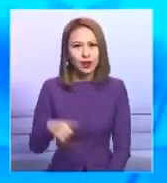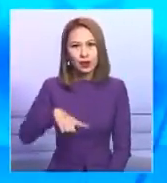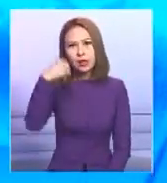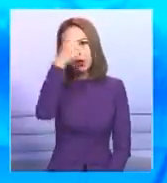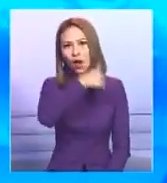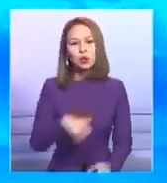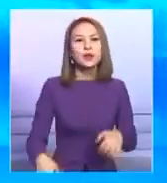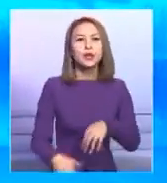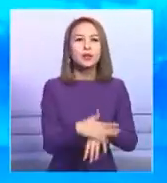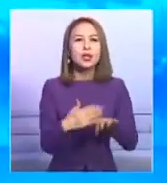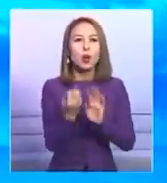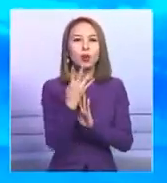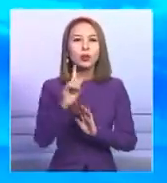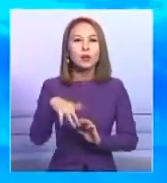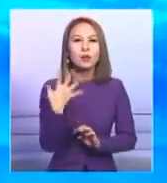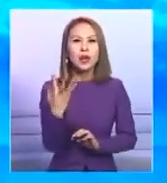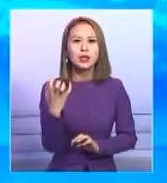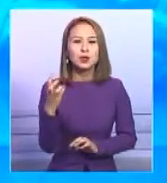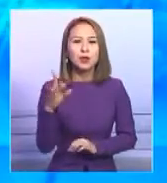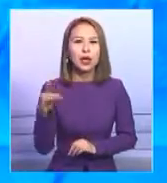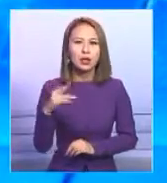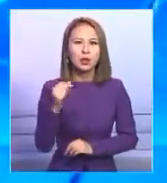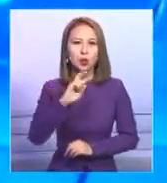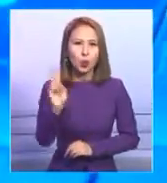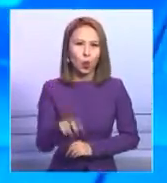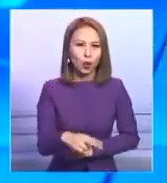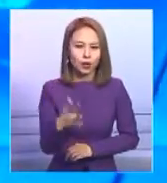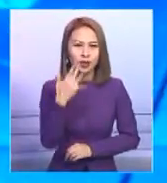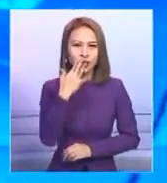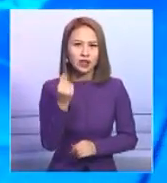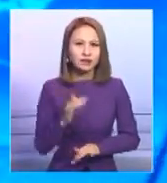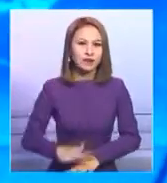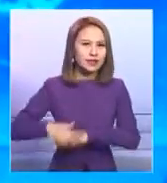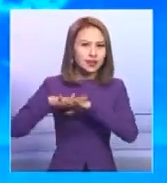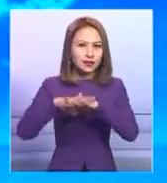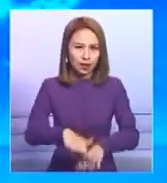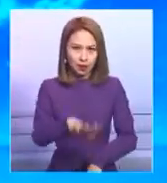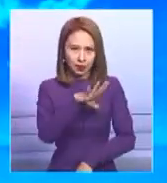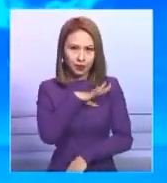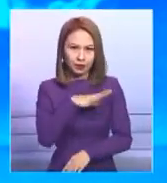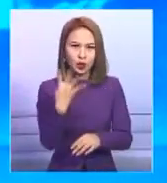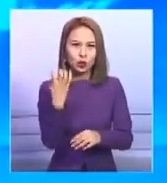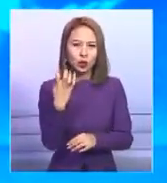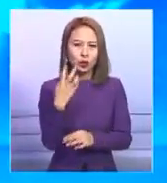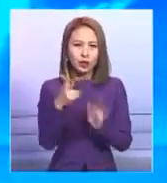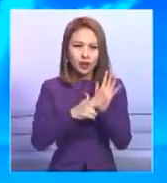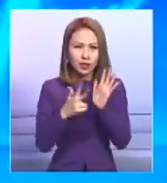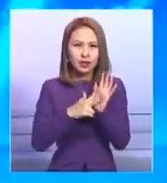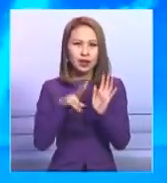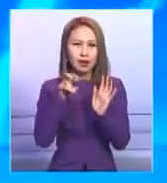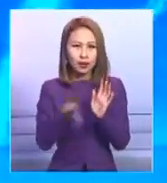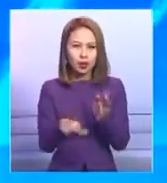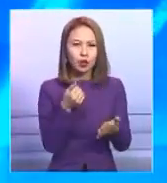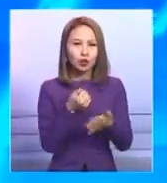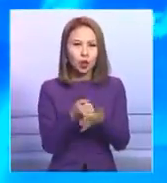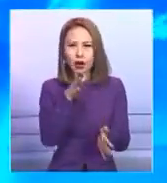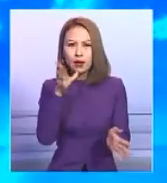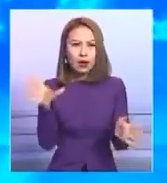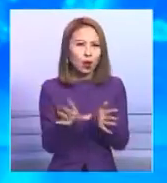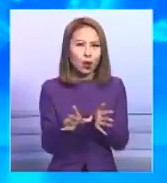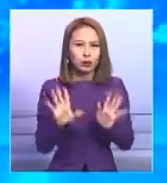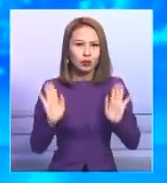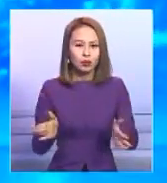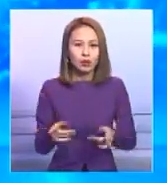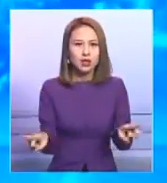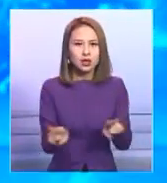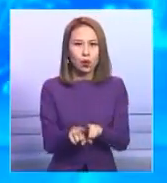Биыл елімізге 14,5 миллиард ақш доллары көлемінде шетелдік инвестиция тартылған. Бұл осыдан 8 жылғы рекордты көрсеткішпен